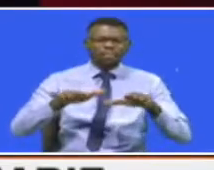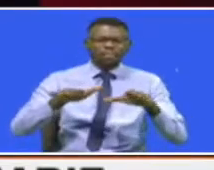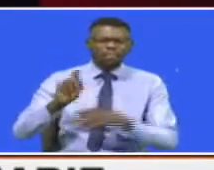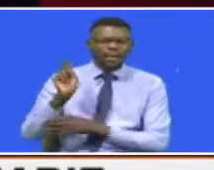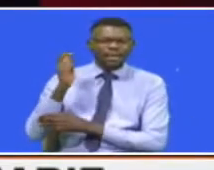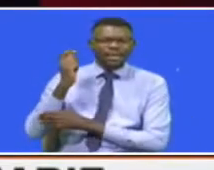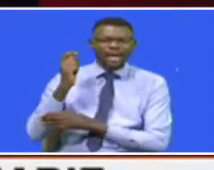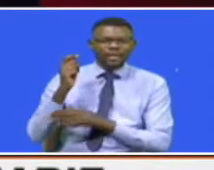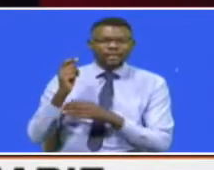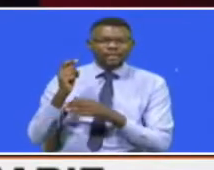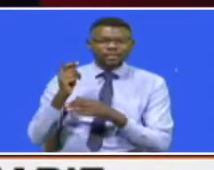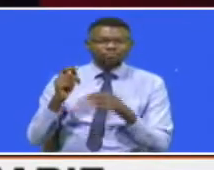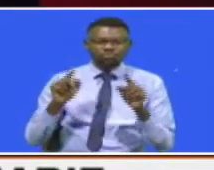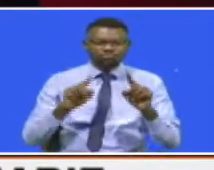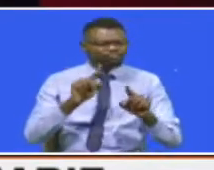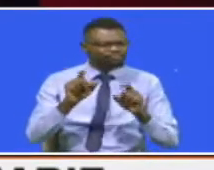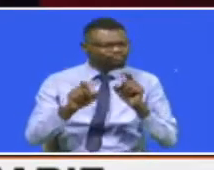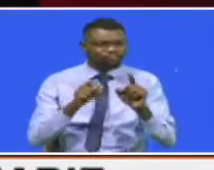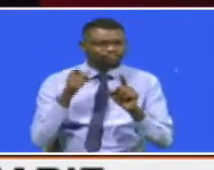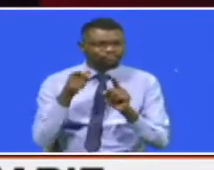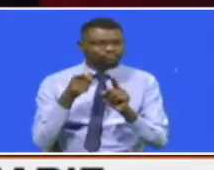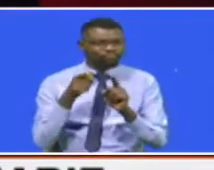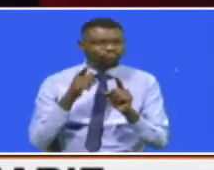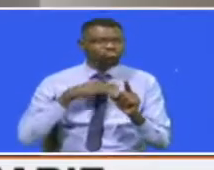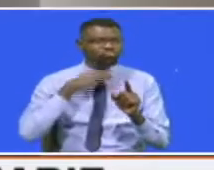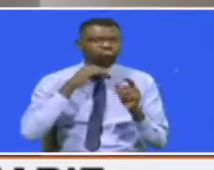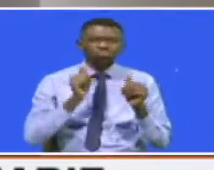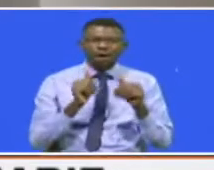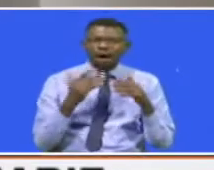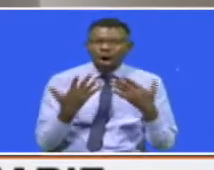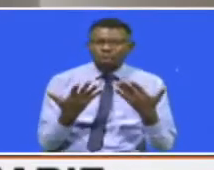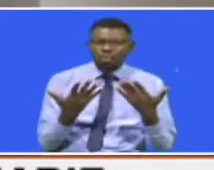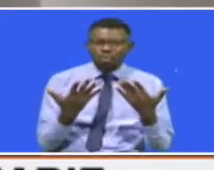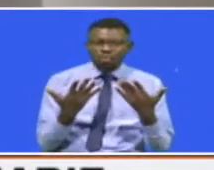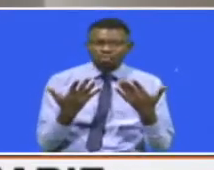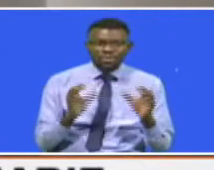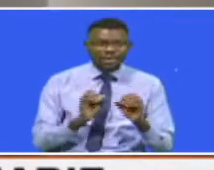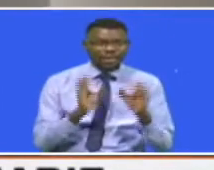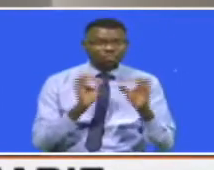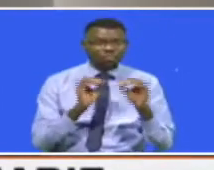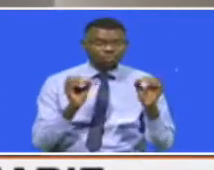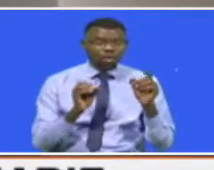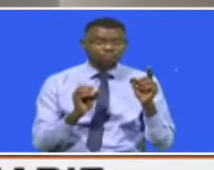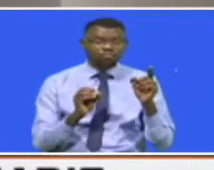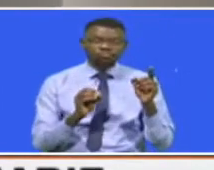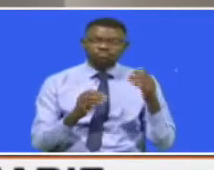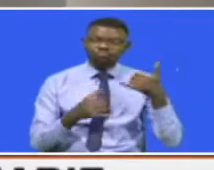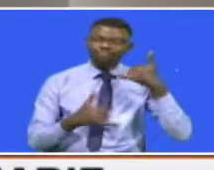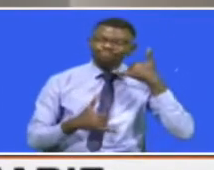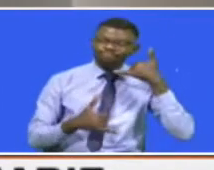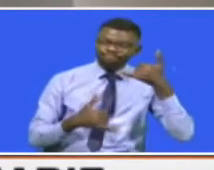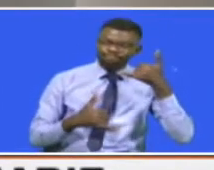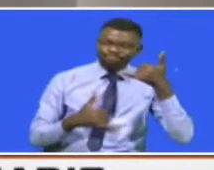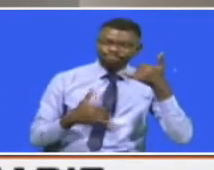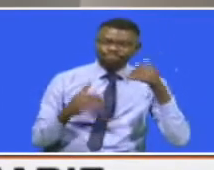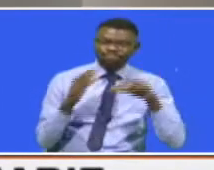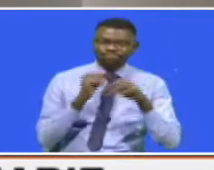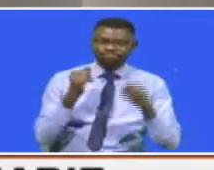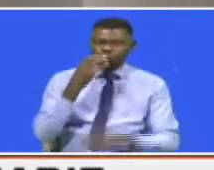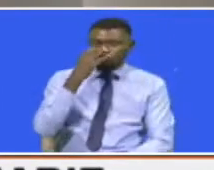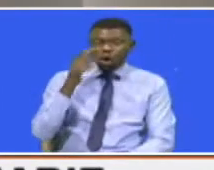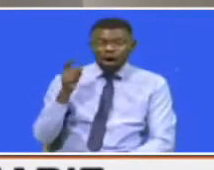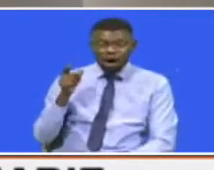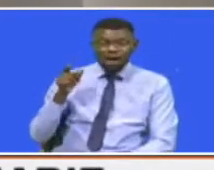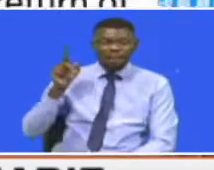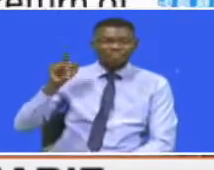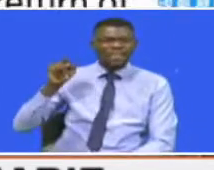karibuni, maswali chungu nzima yakiibuka kuhusu kifo chake. Akizungumza kwa simu na Rais William Ruto, Waziri Mkuu wa Pakistan